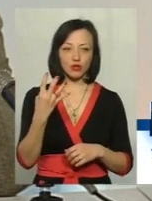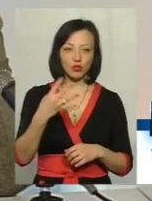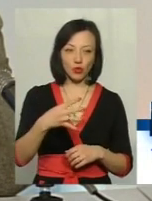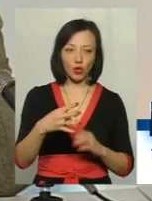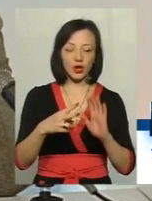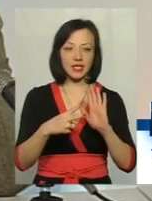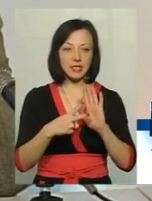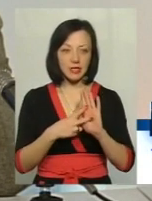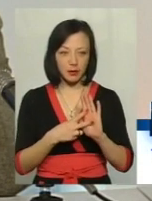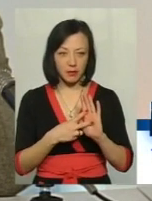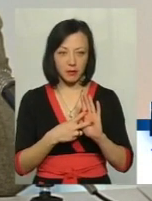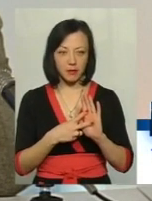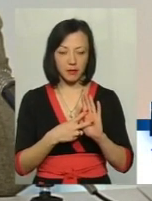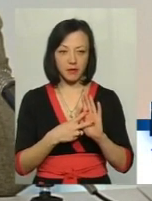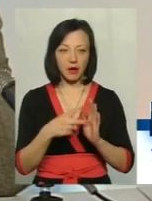247